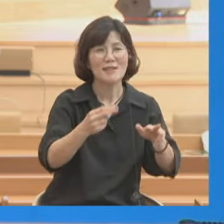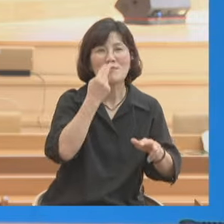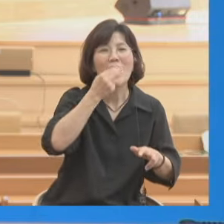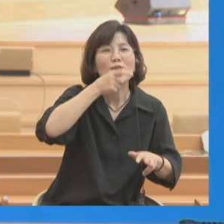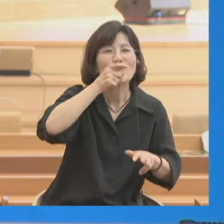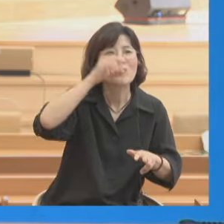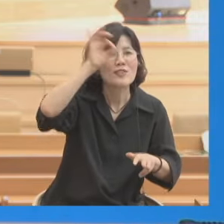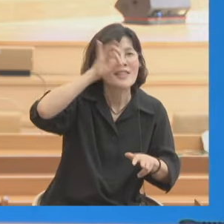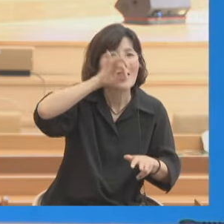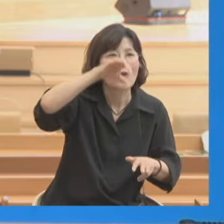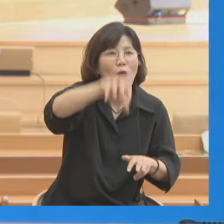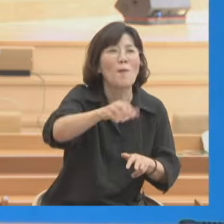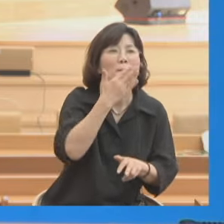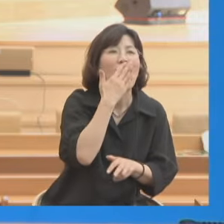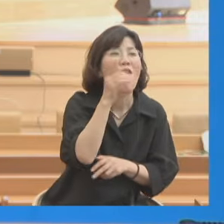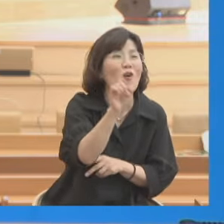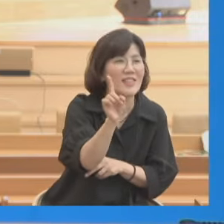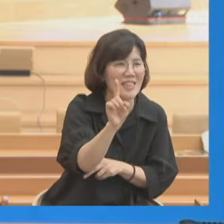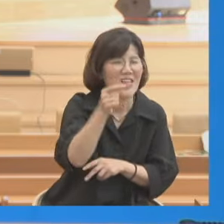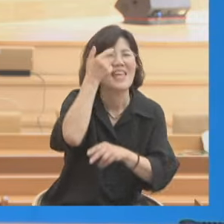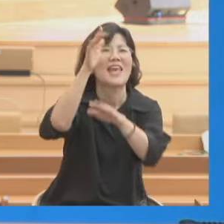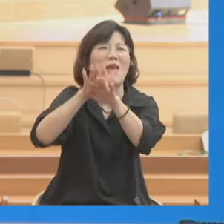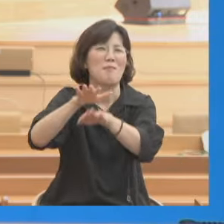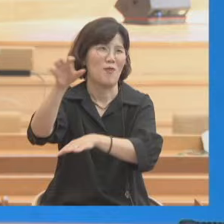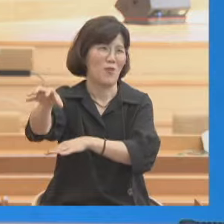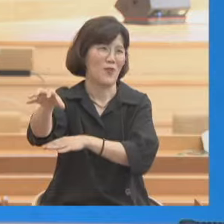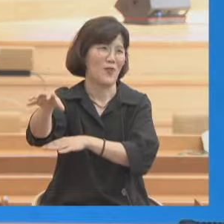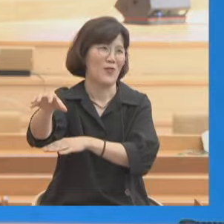찾으란 말입니까? 예배에서.